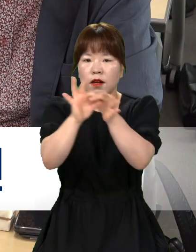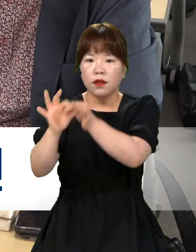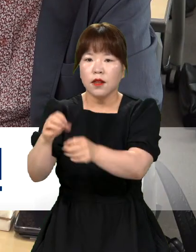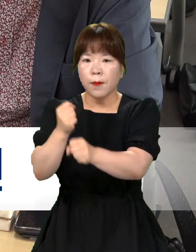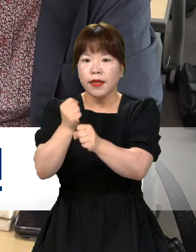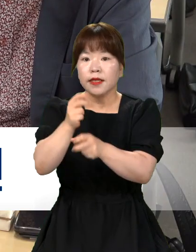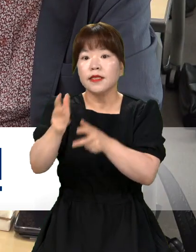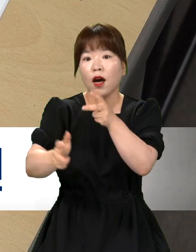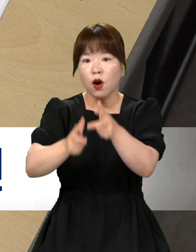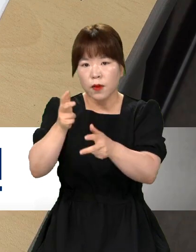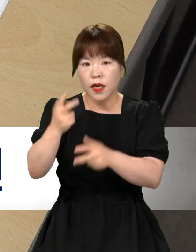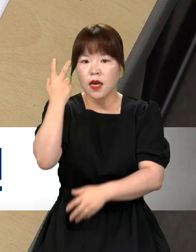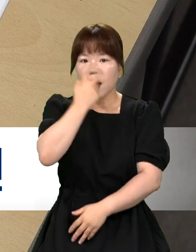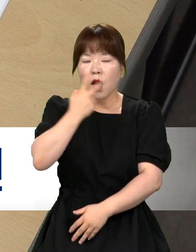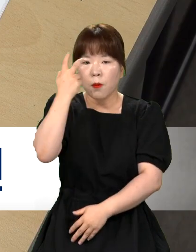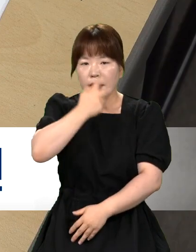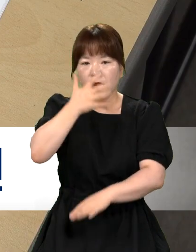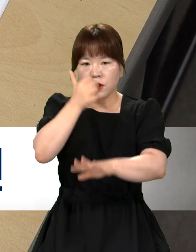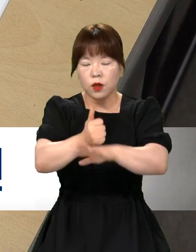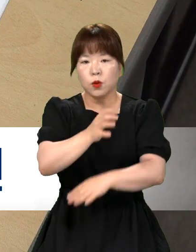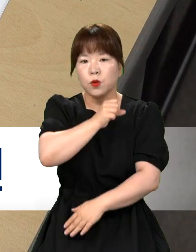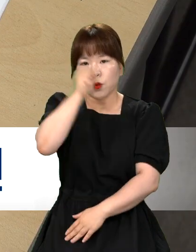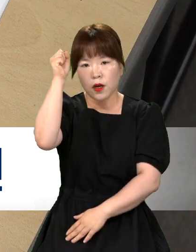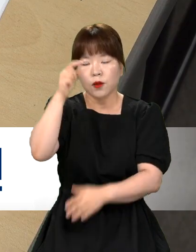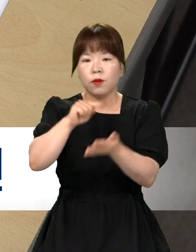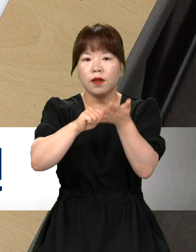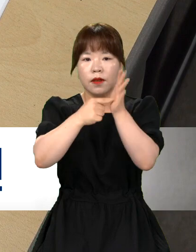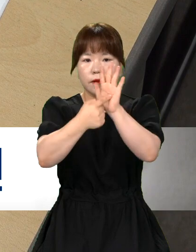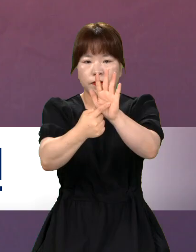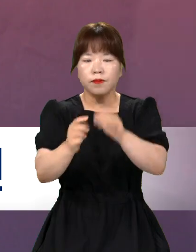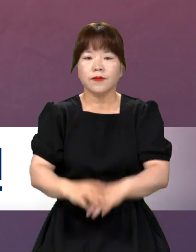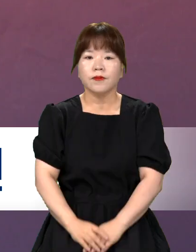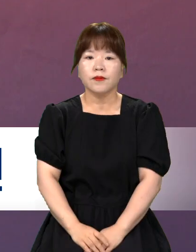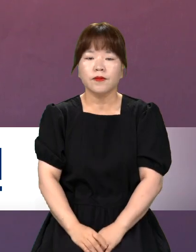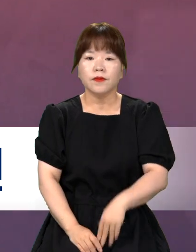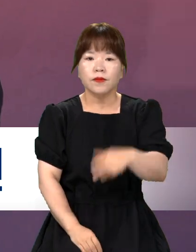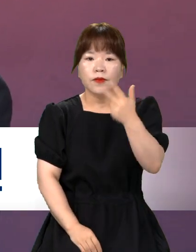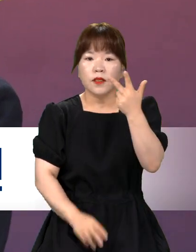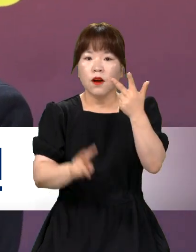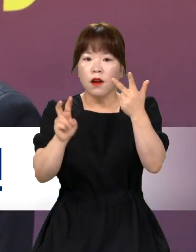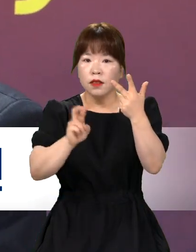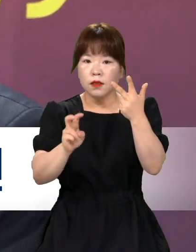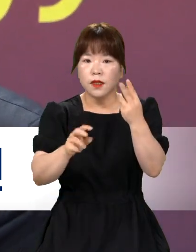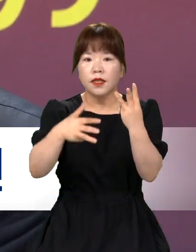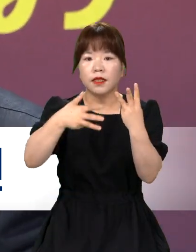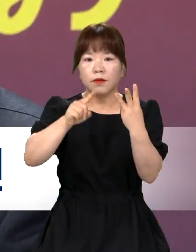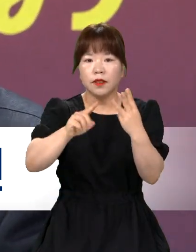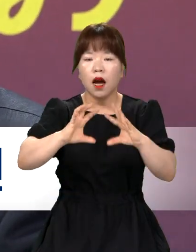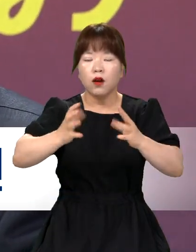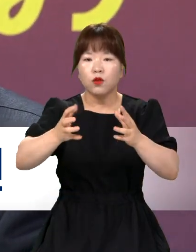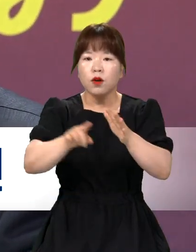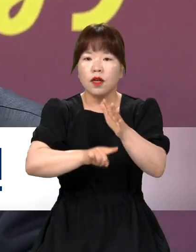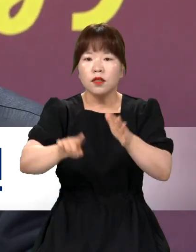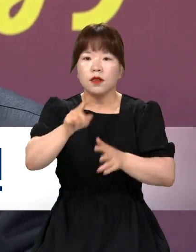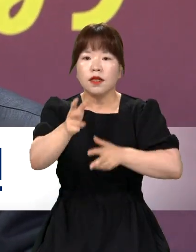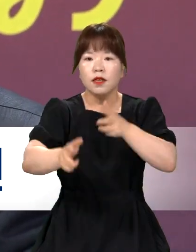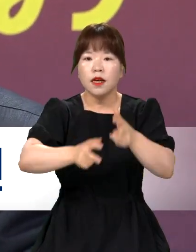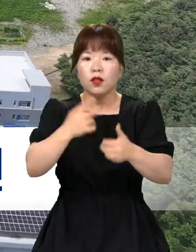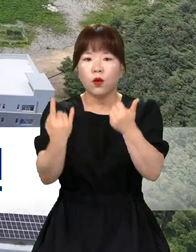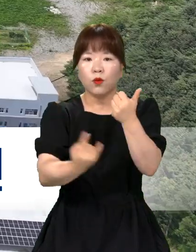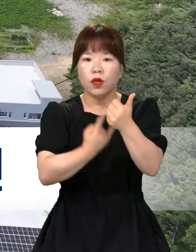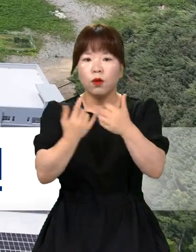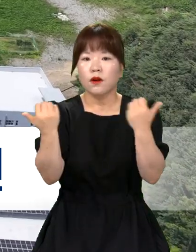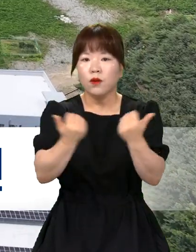클러스터 구축 사업이 예비타당성조사를 최종 통과했다고 밝혔습니다 먼저 20일 제3차 국가